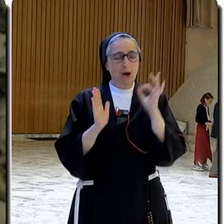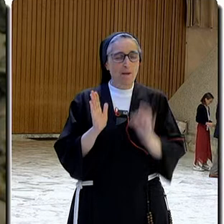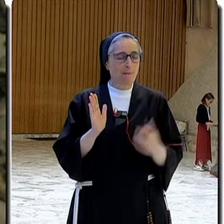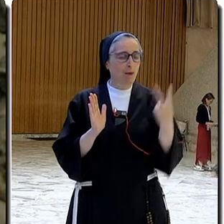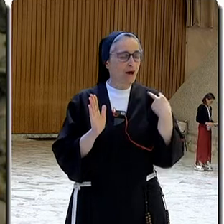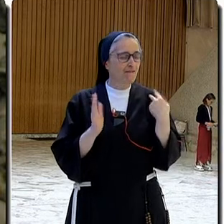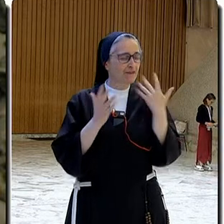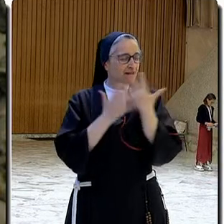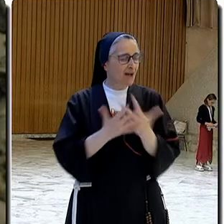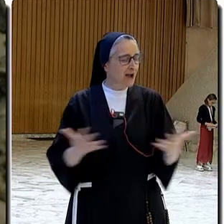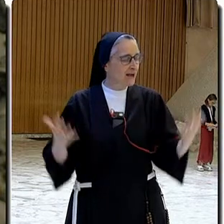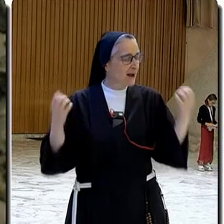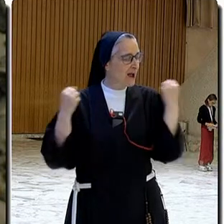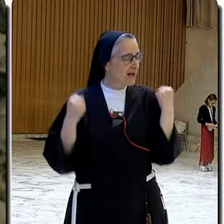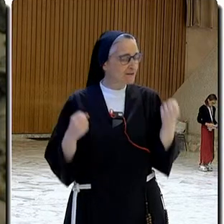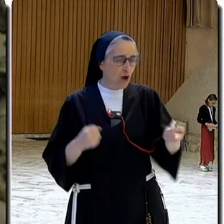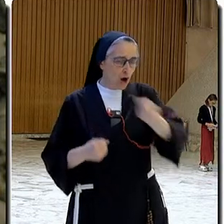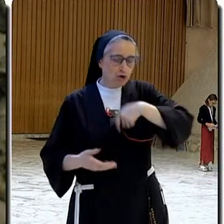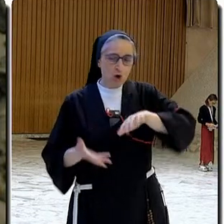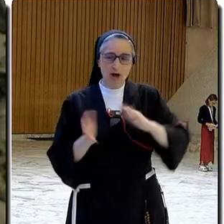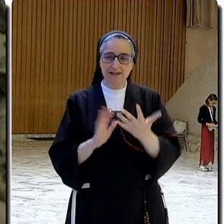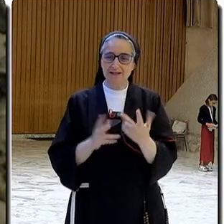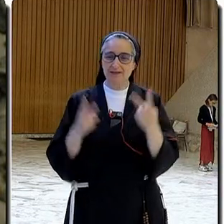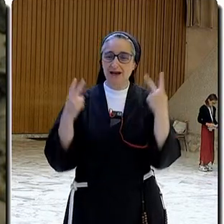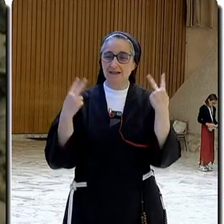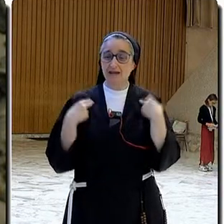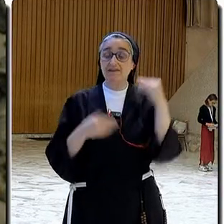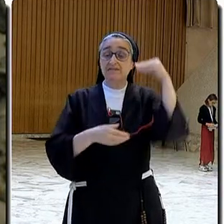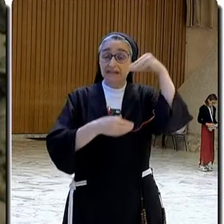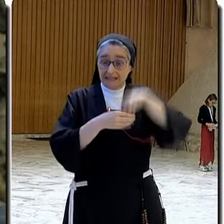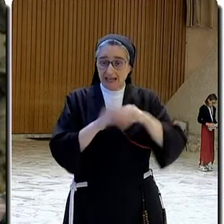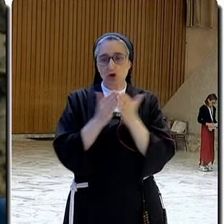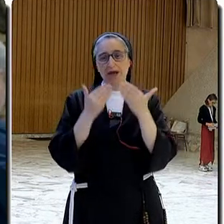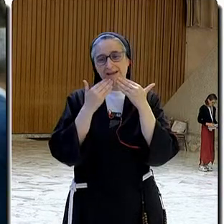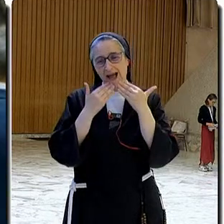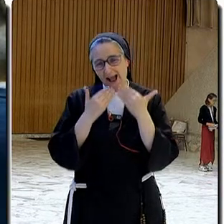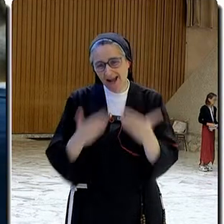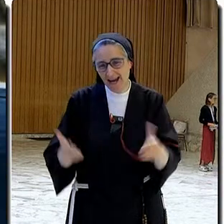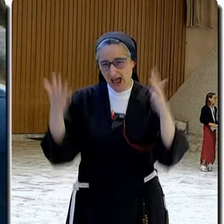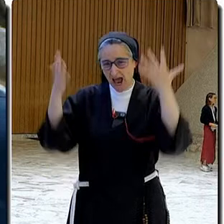makes us all alive in the church. Thank you.